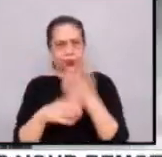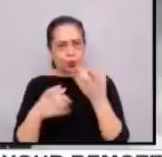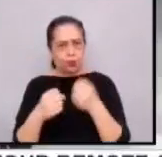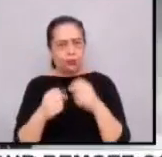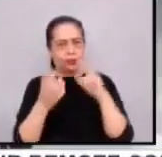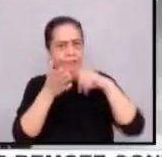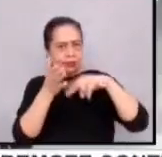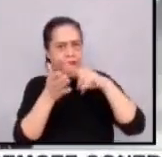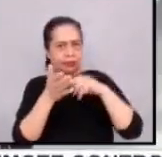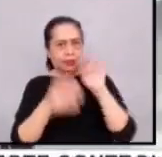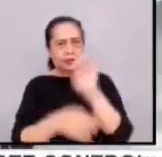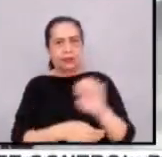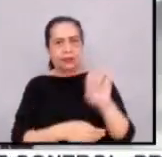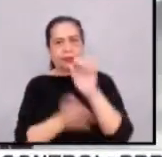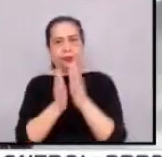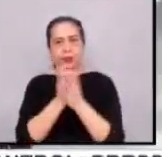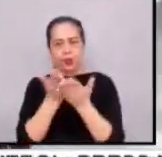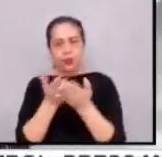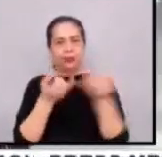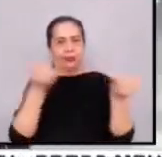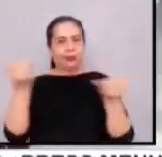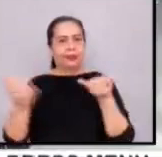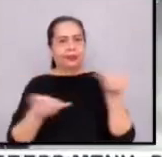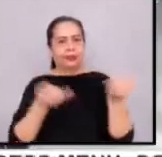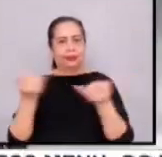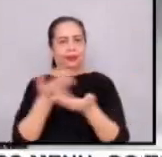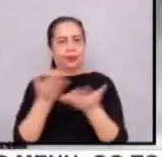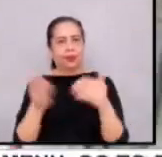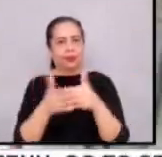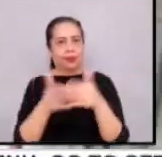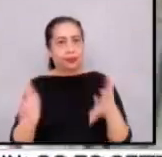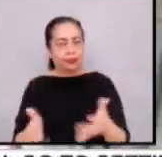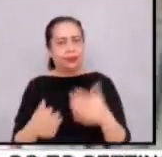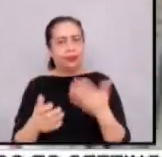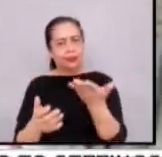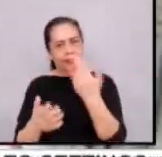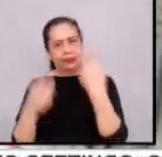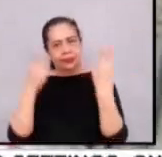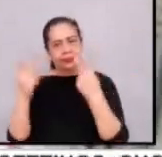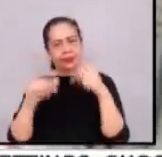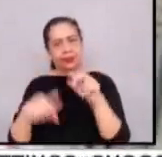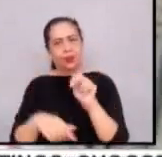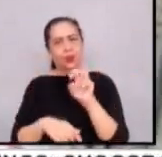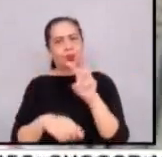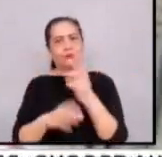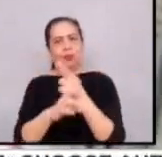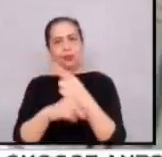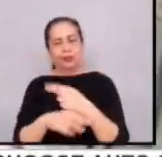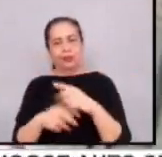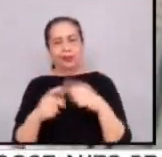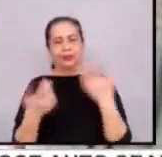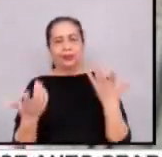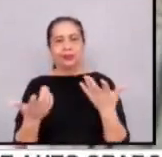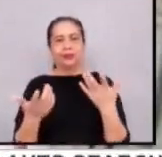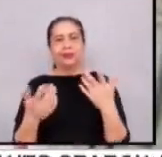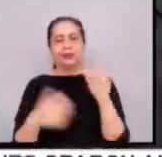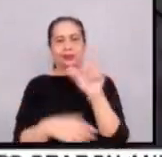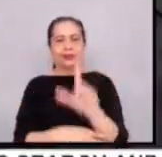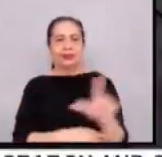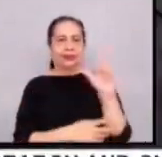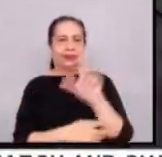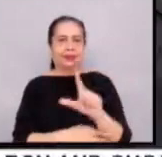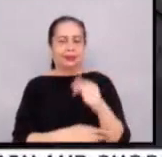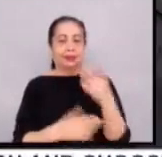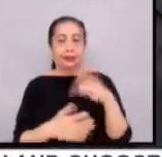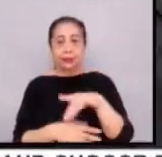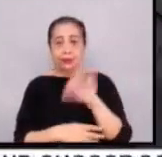ng e-books. Inaanyayahan ang mga mag-aaral na bumisita sa newly renovated library ng lungsod na matatagpuan